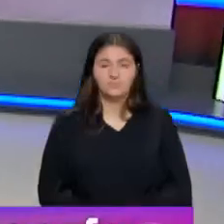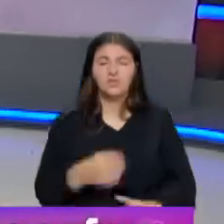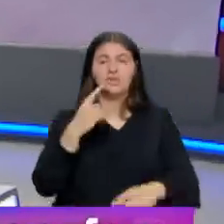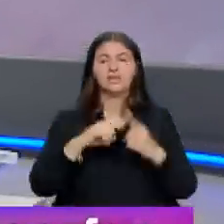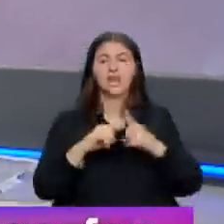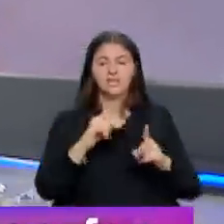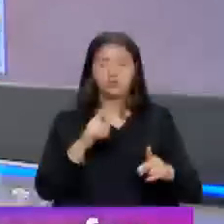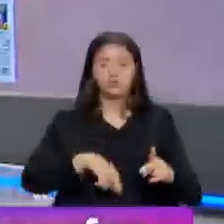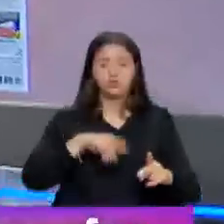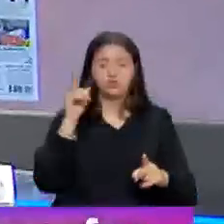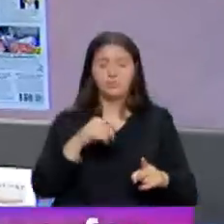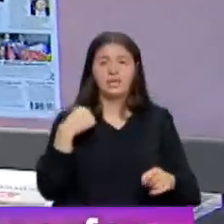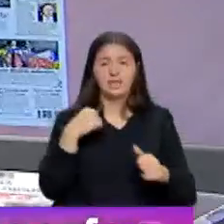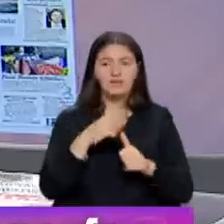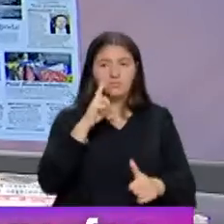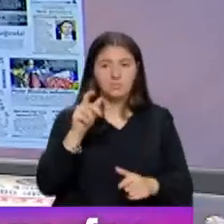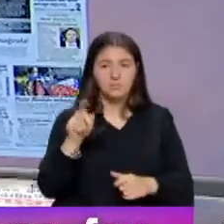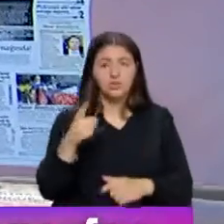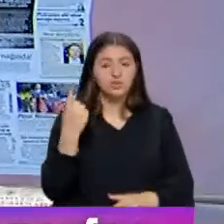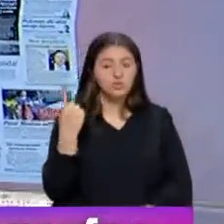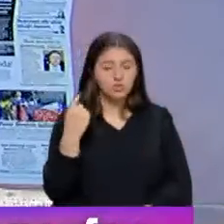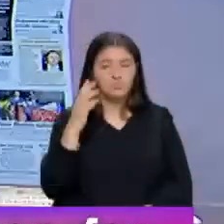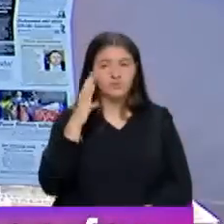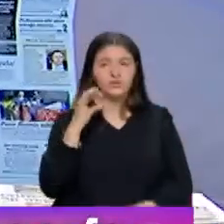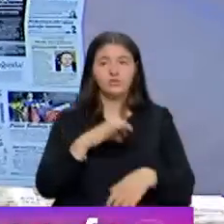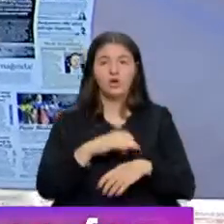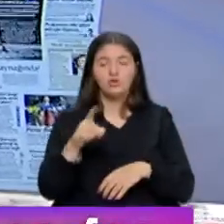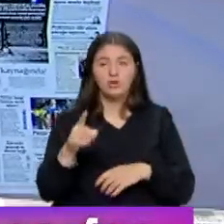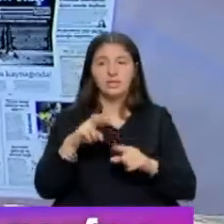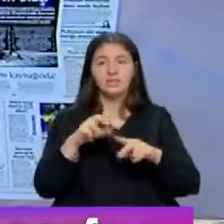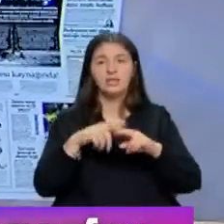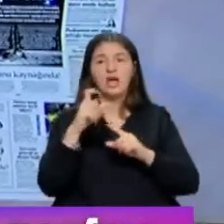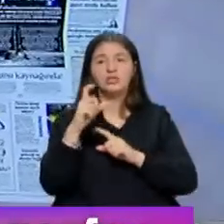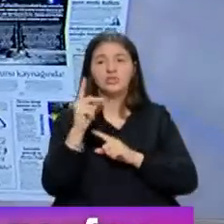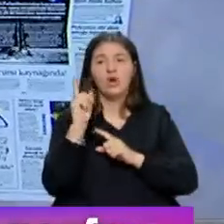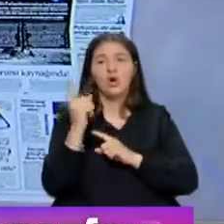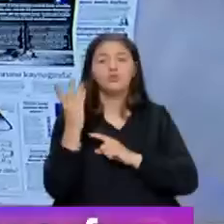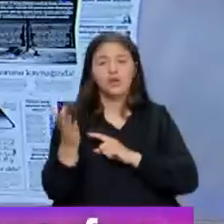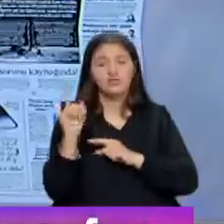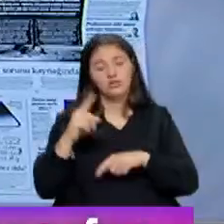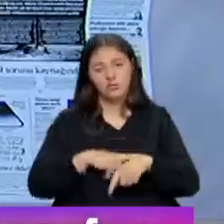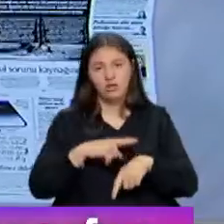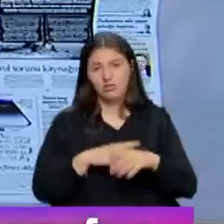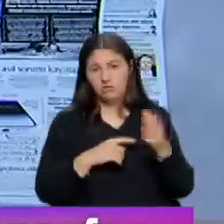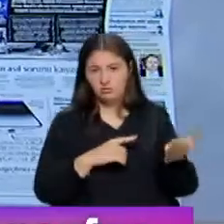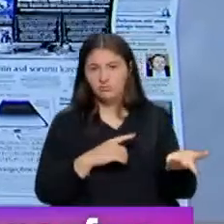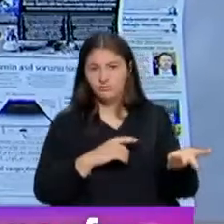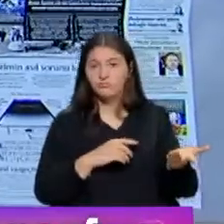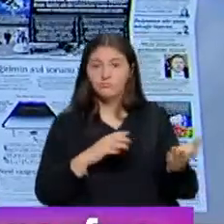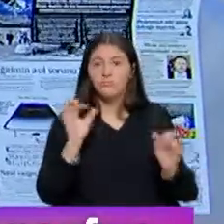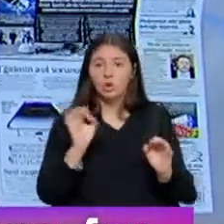siyasetin gündemine yeniden döneceğiz Dün Profesör Doktor Naci görür Hoca çalar saatteydi